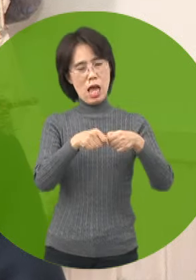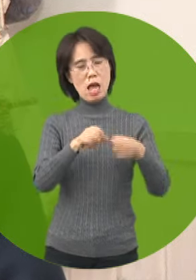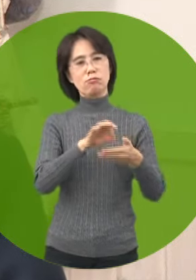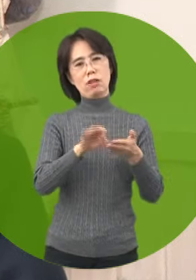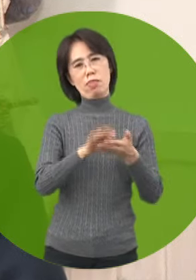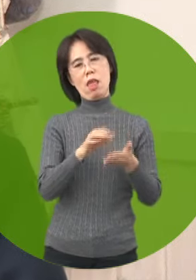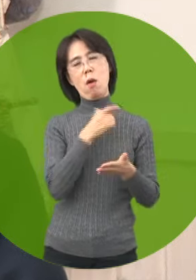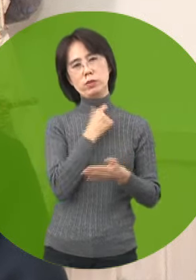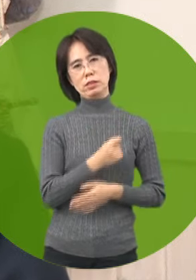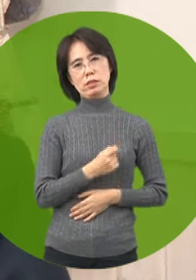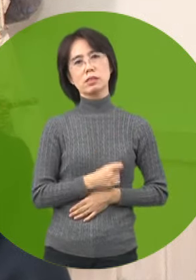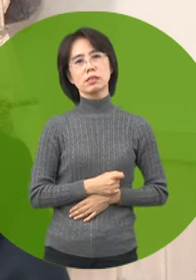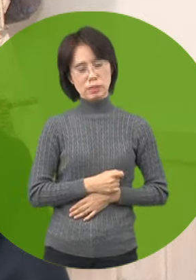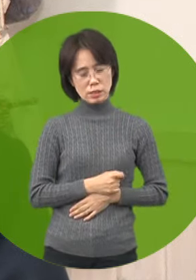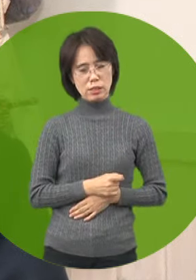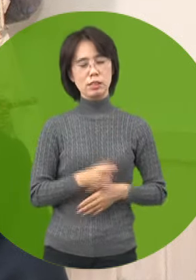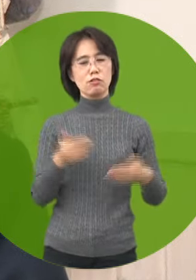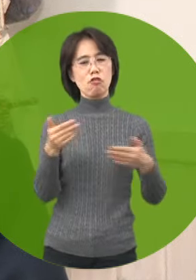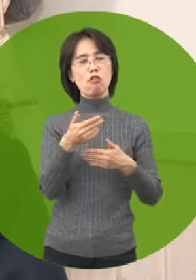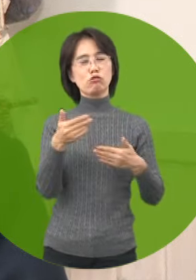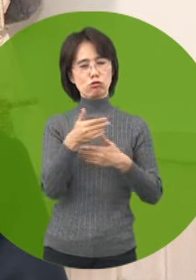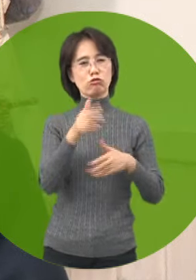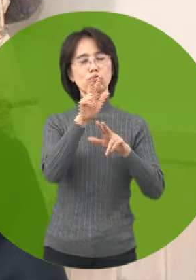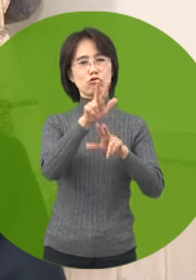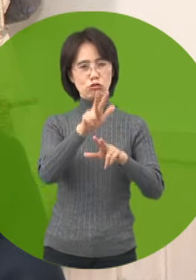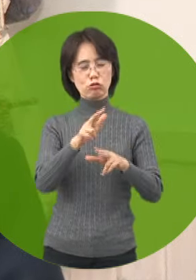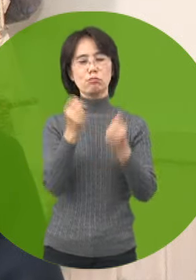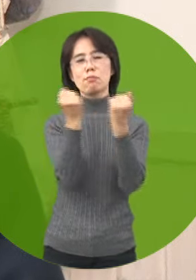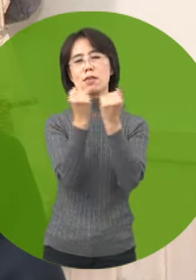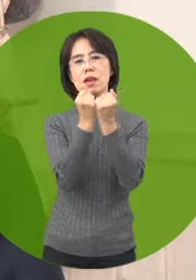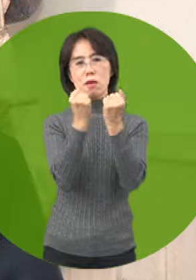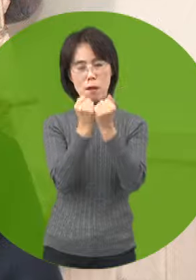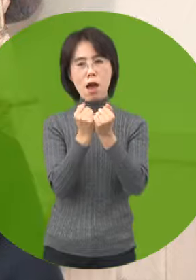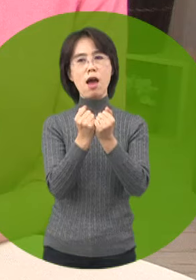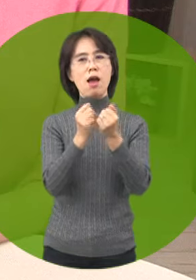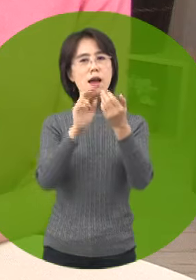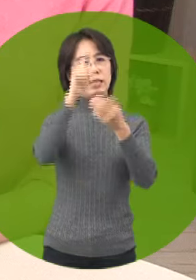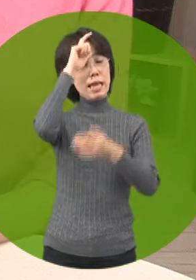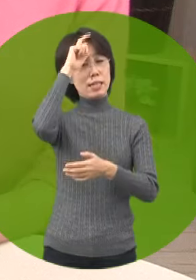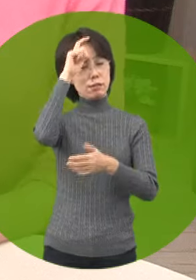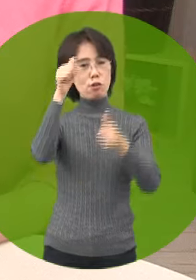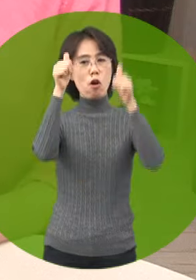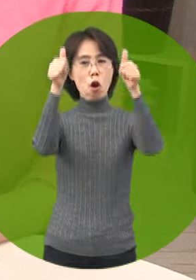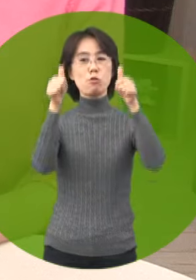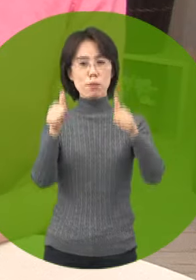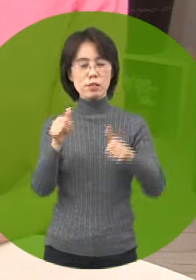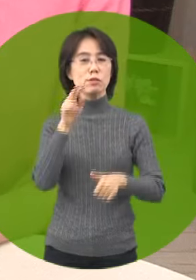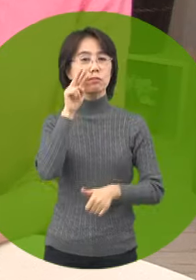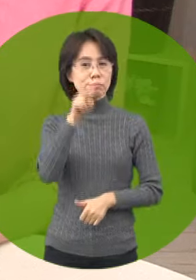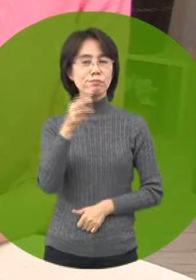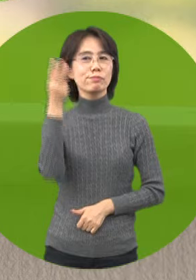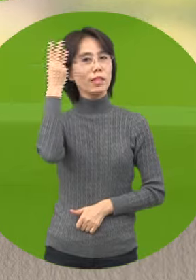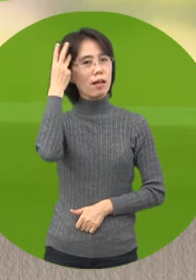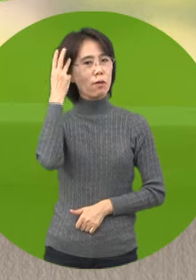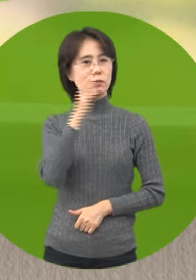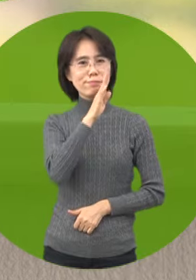通ルールやマナーについては県警のホームページをぜひ参考にしてください。 はい、わかりました。